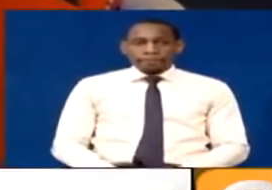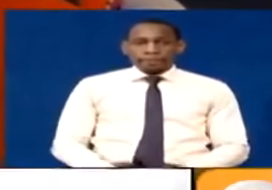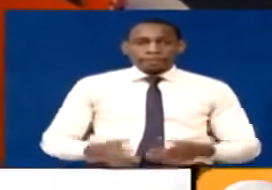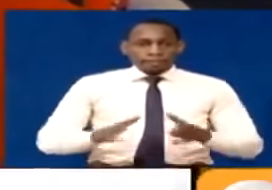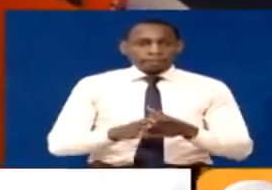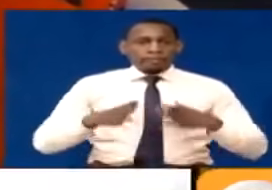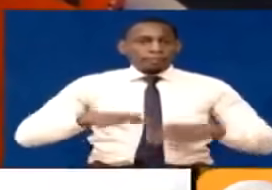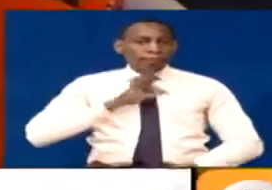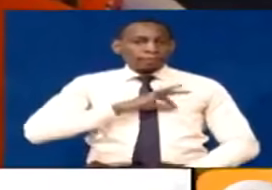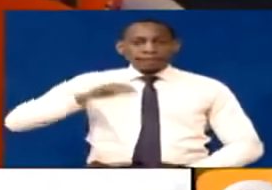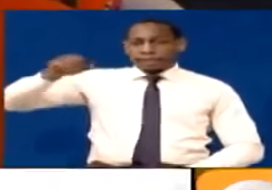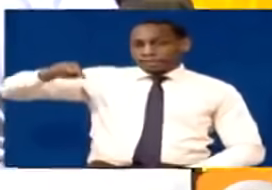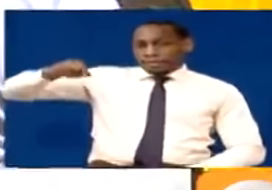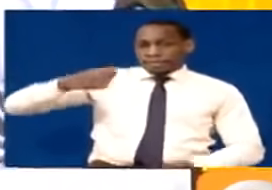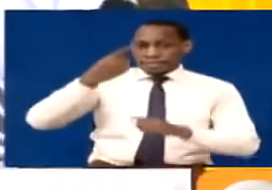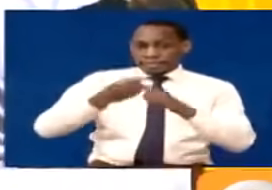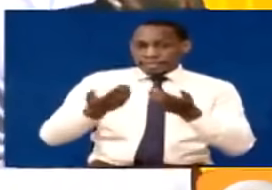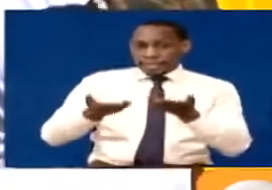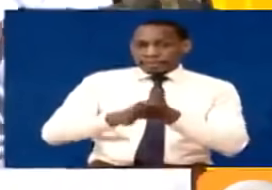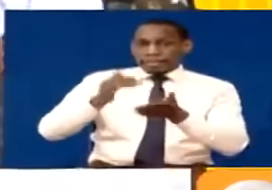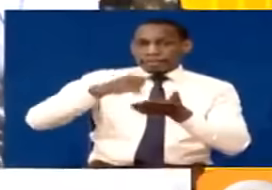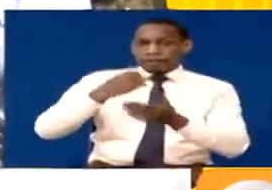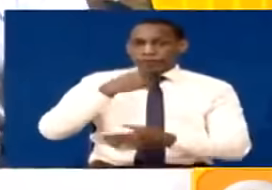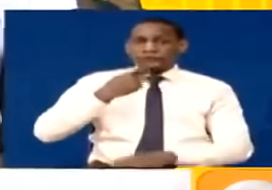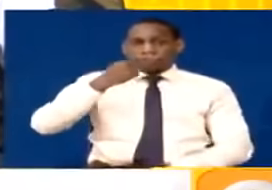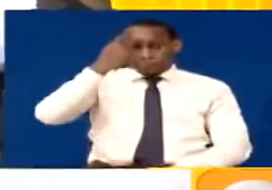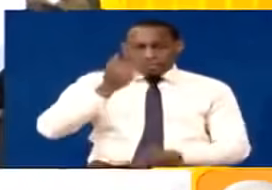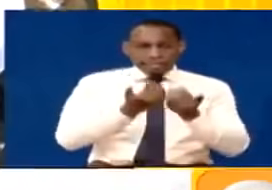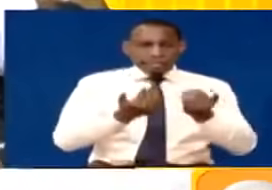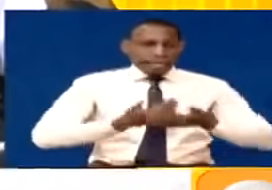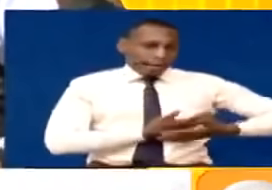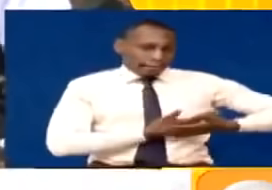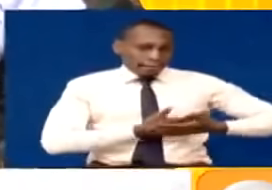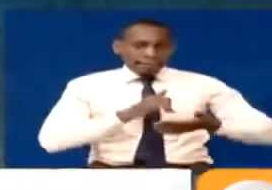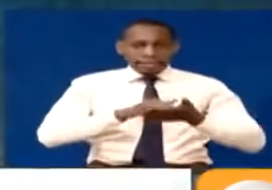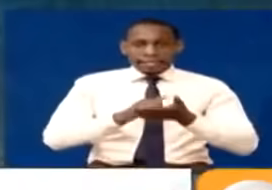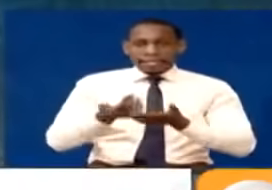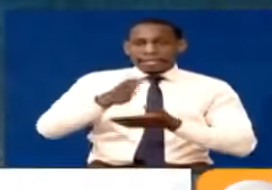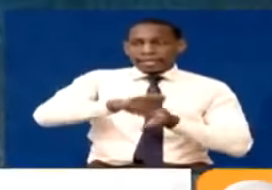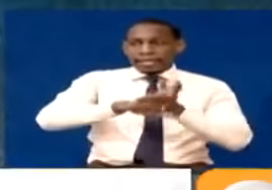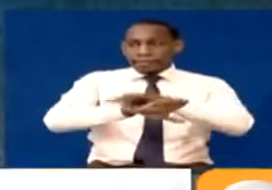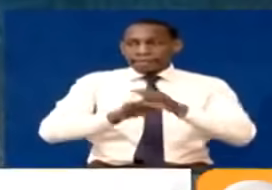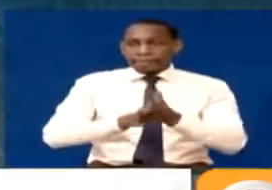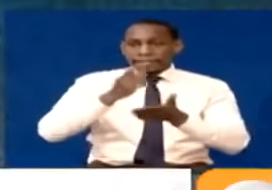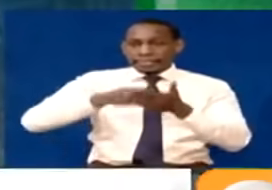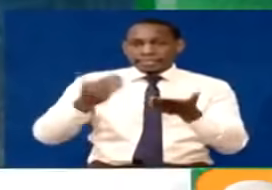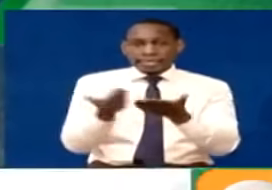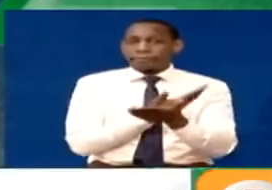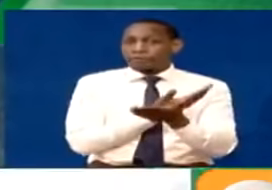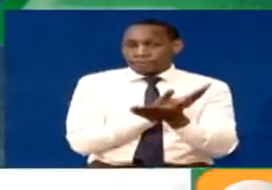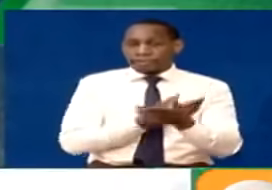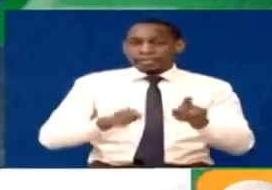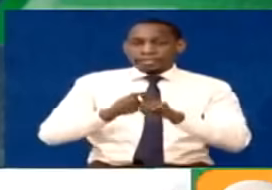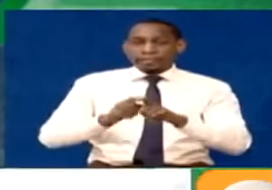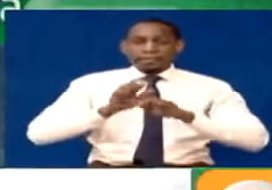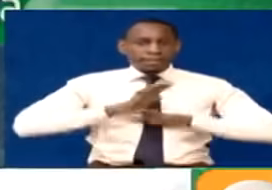Walio tabasamu kwenye bajeti ya mwaka huu wanajumuisha wazazi na watoto wachanga, ambao nepi za kisasa zimeondolewa ushuru